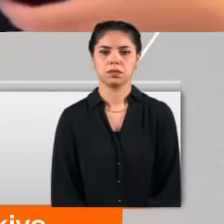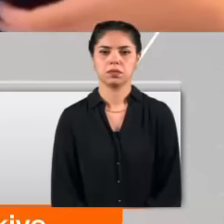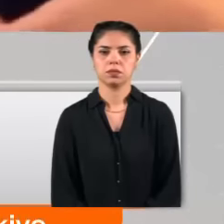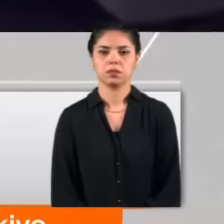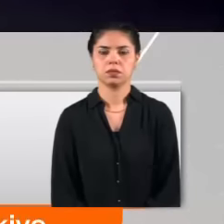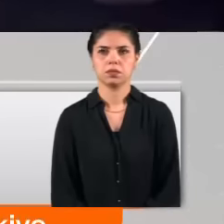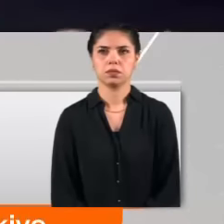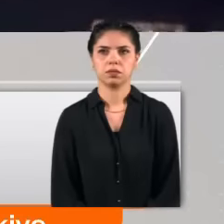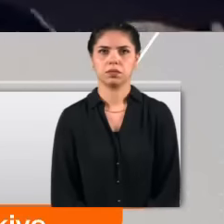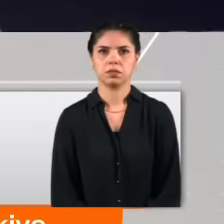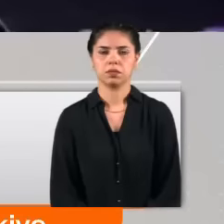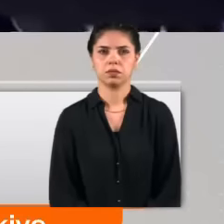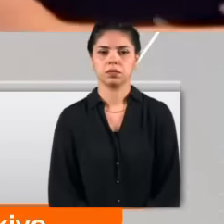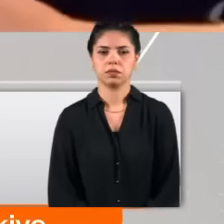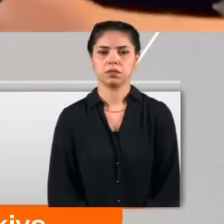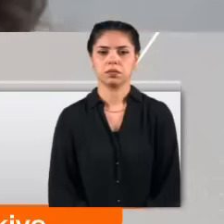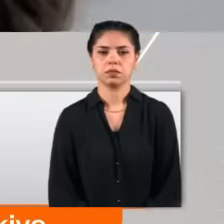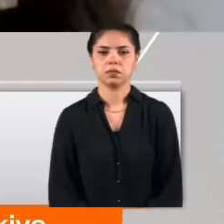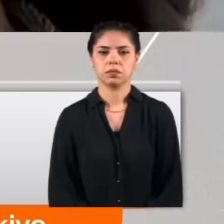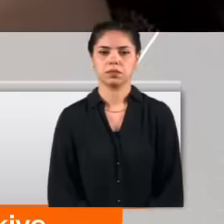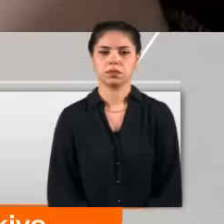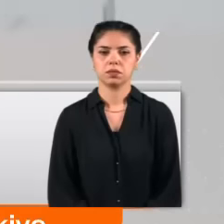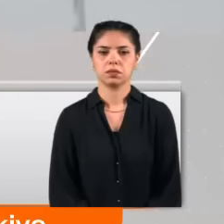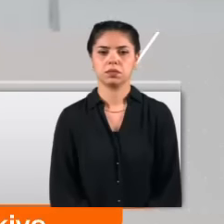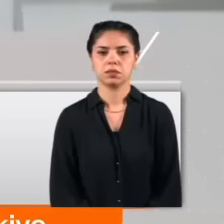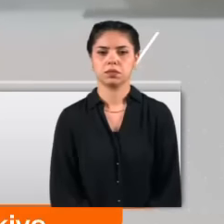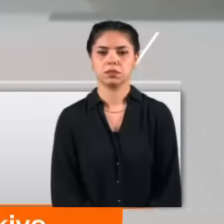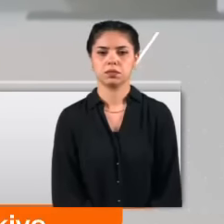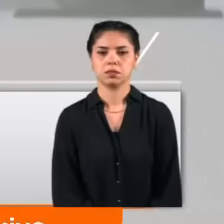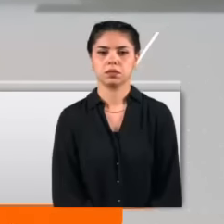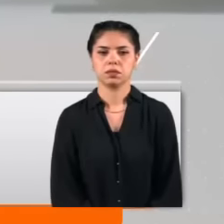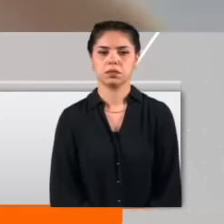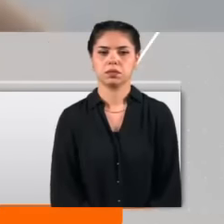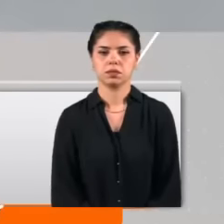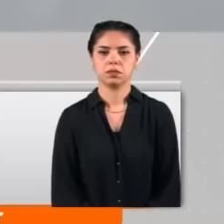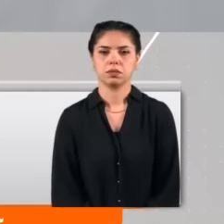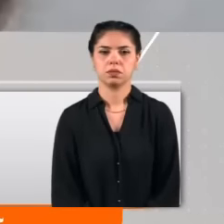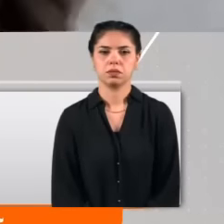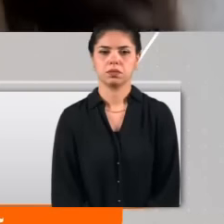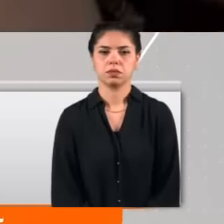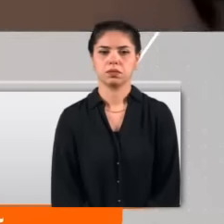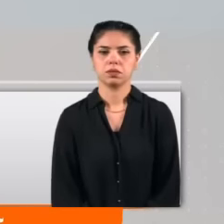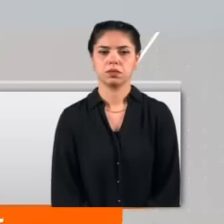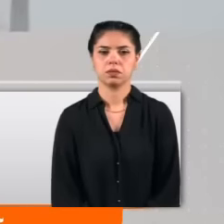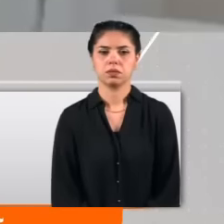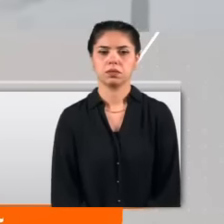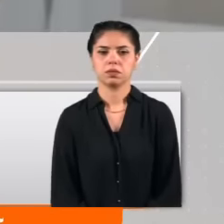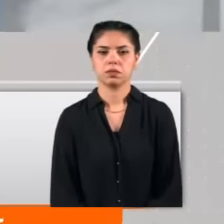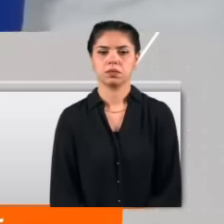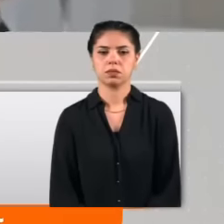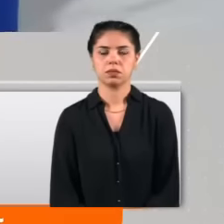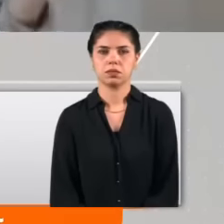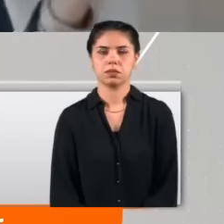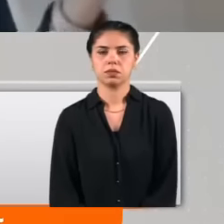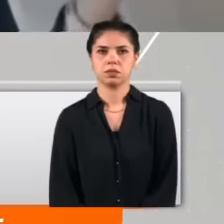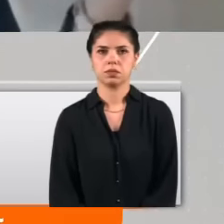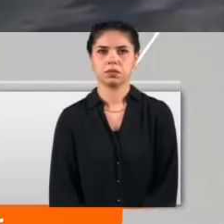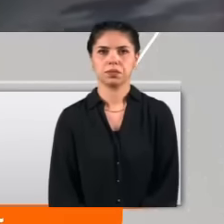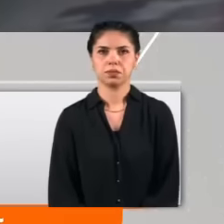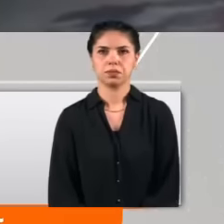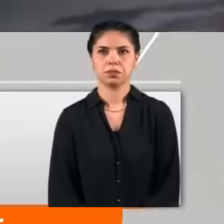kusurunun olmadığı belirtiliyor. Dilan Polat'ın artık özgürlüğe çok yakın olduğunu ve hatta Dilan